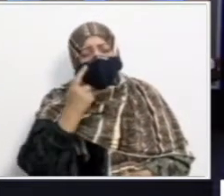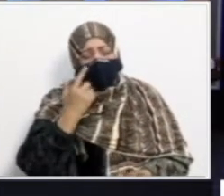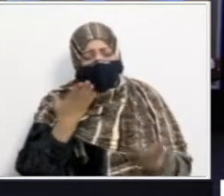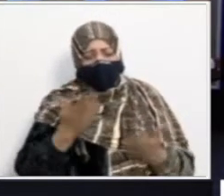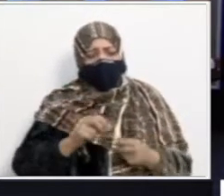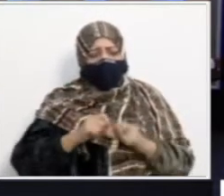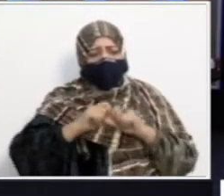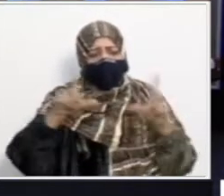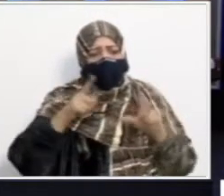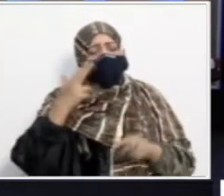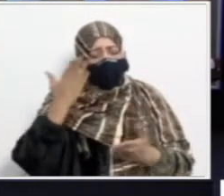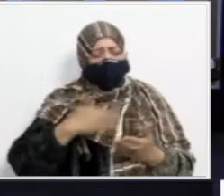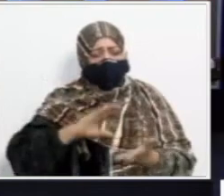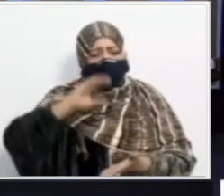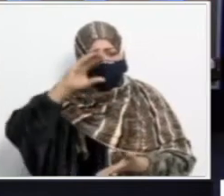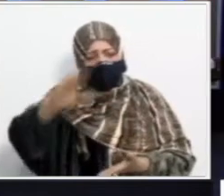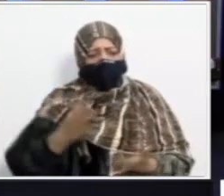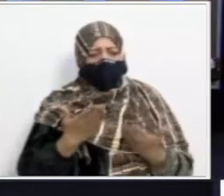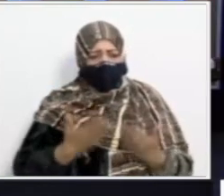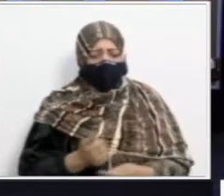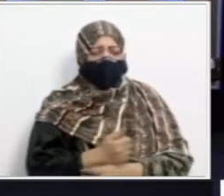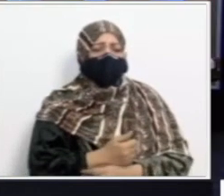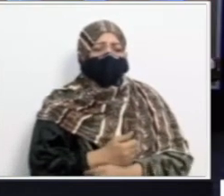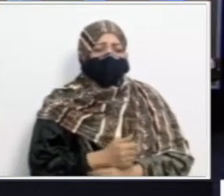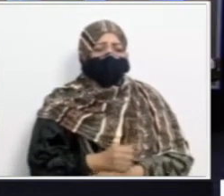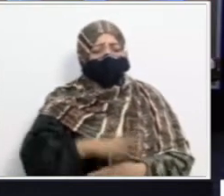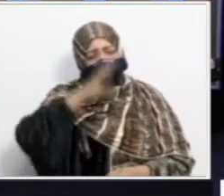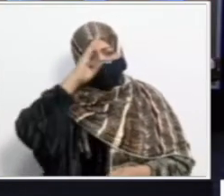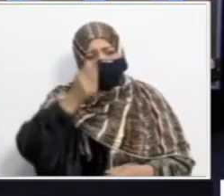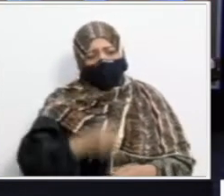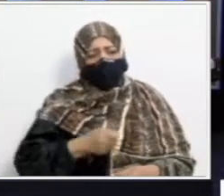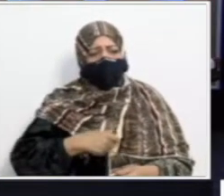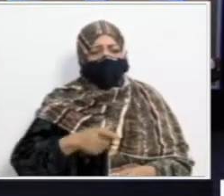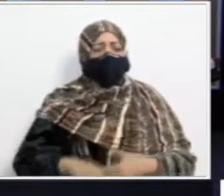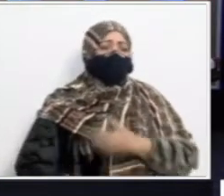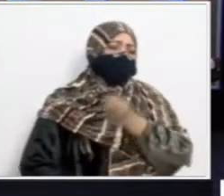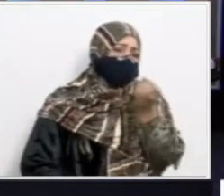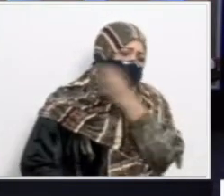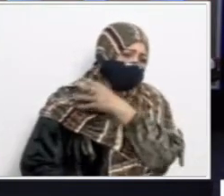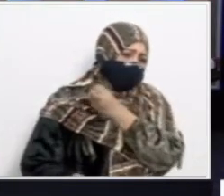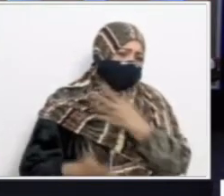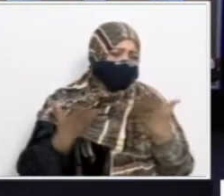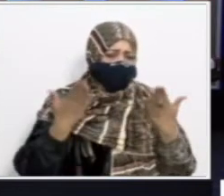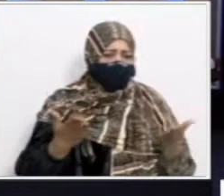إن شاء الله. حسنات إن شاء الله. مع السلامة. الله فيك. معنا الأخ يونس من مصراتة.